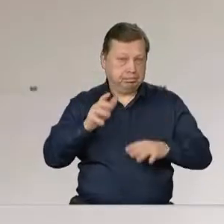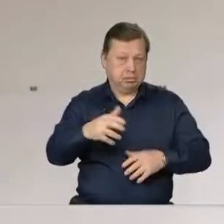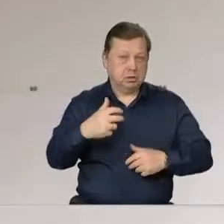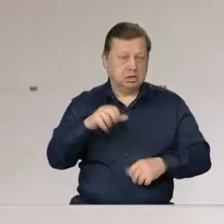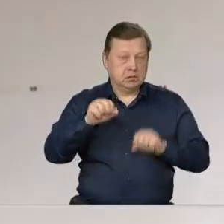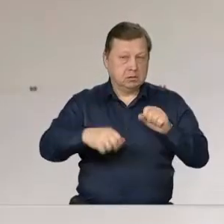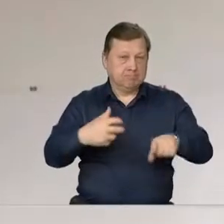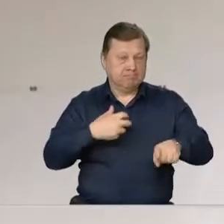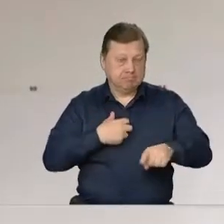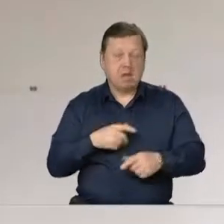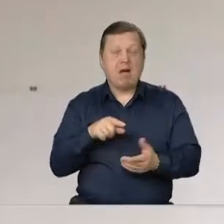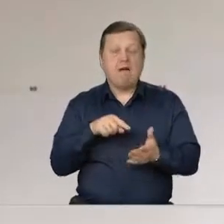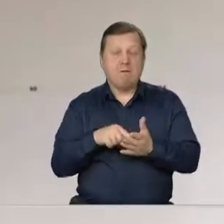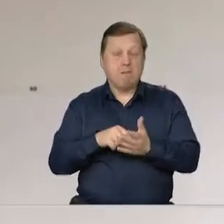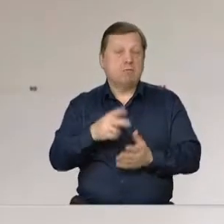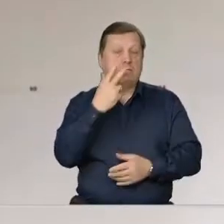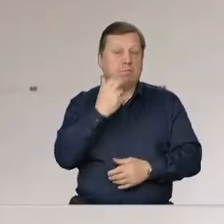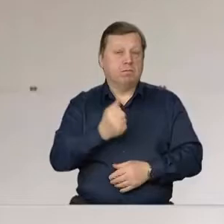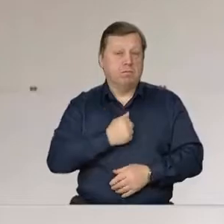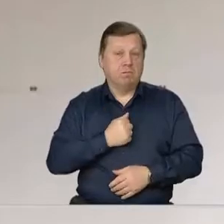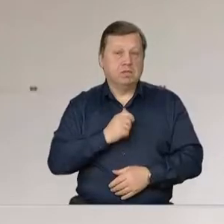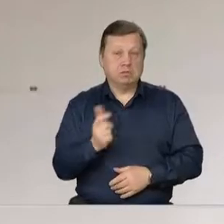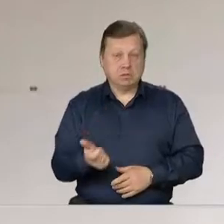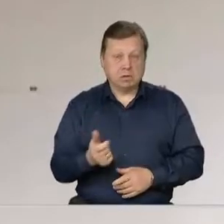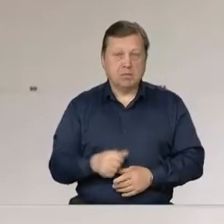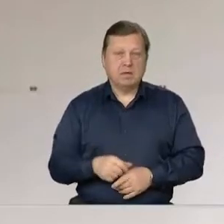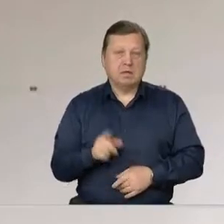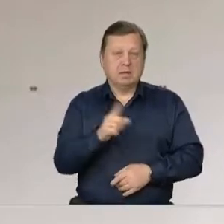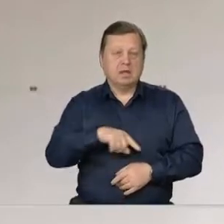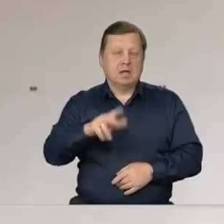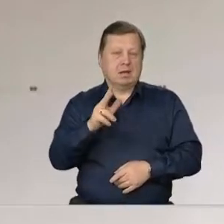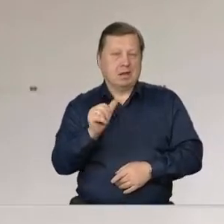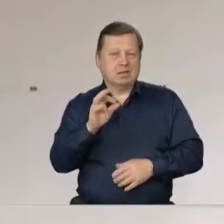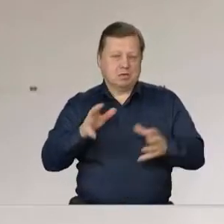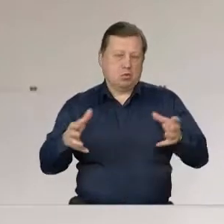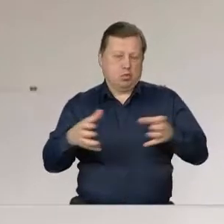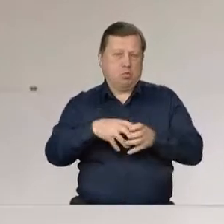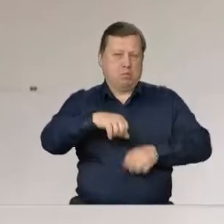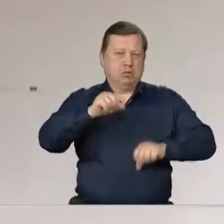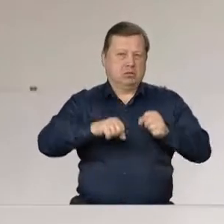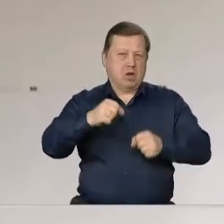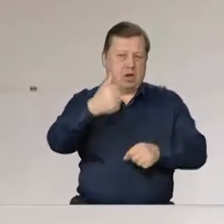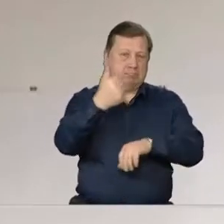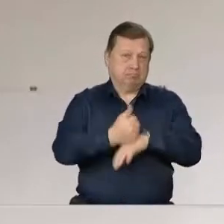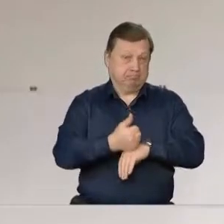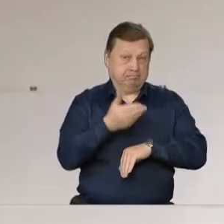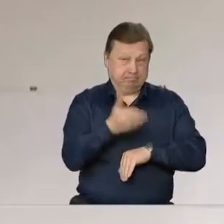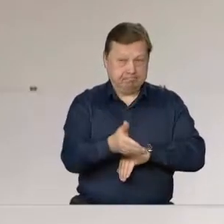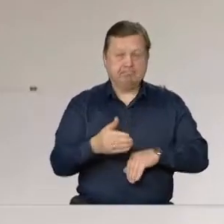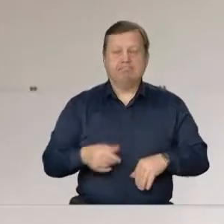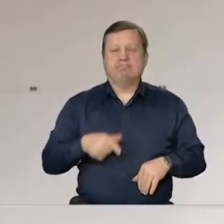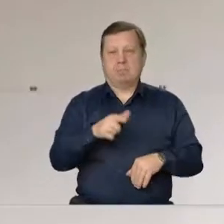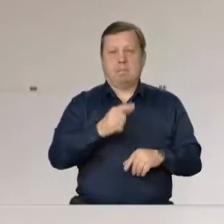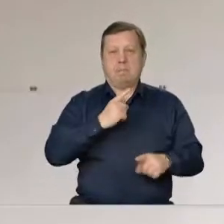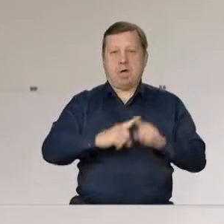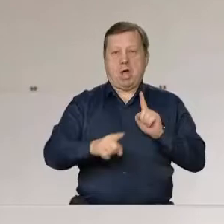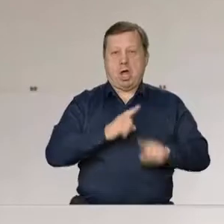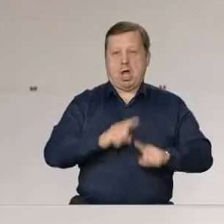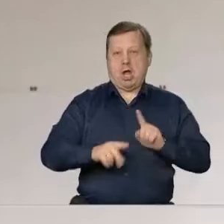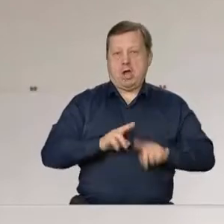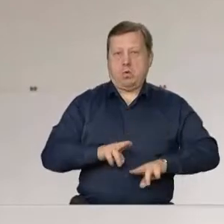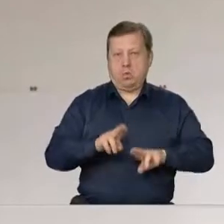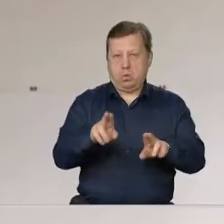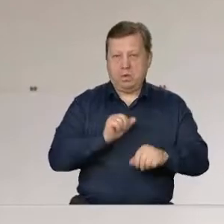wskazują wyraźnie na to że tak zwana Kasta sędziowska jest upolityczniona